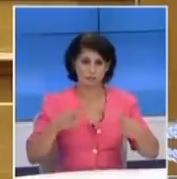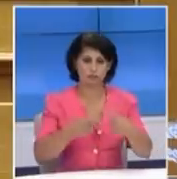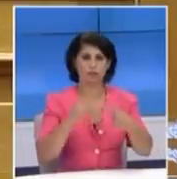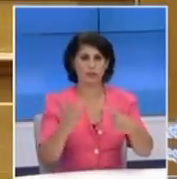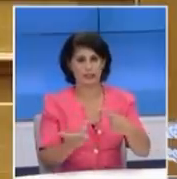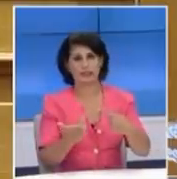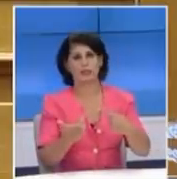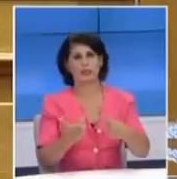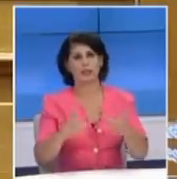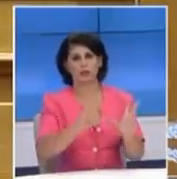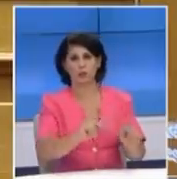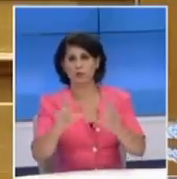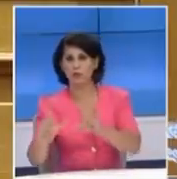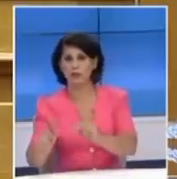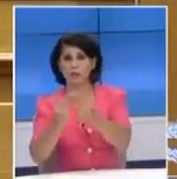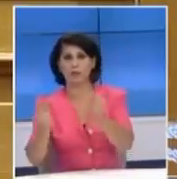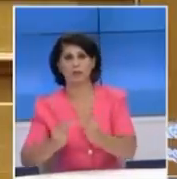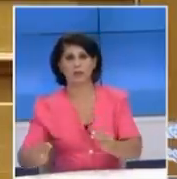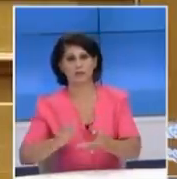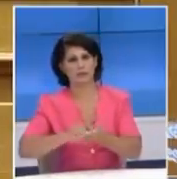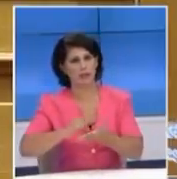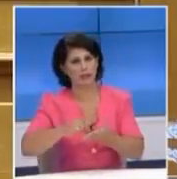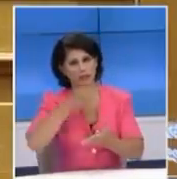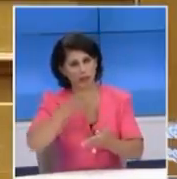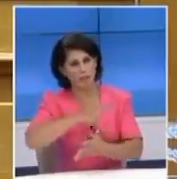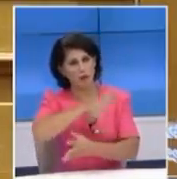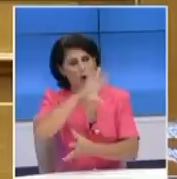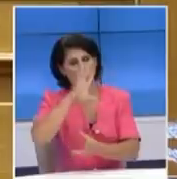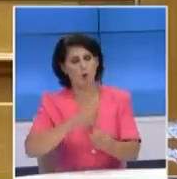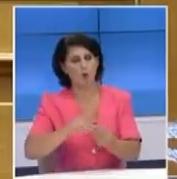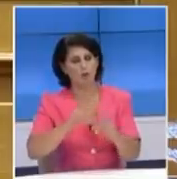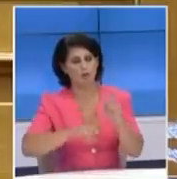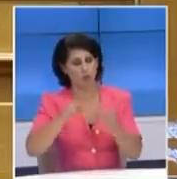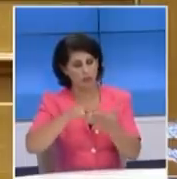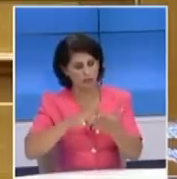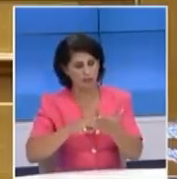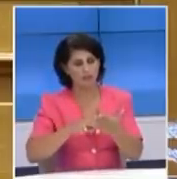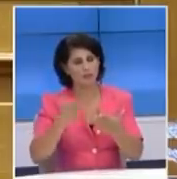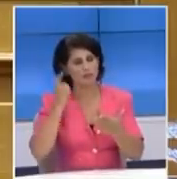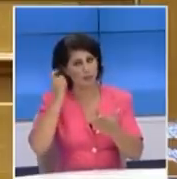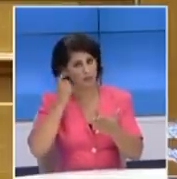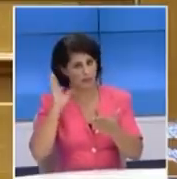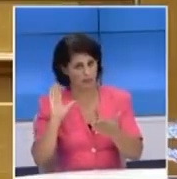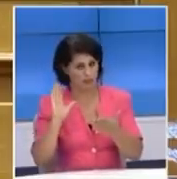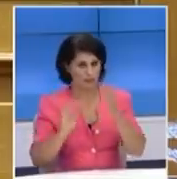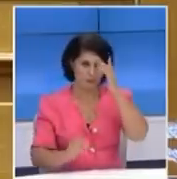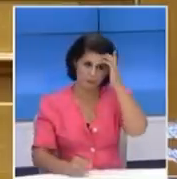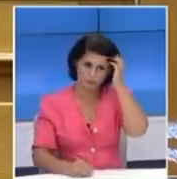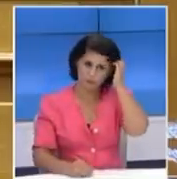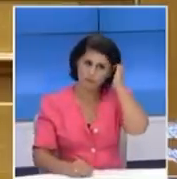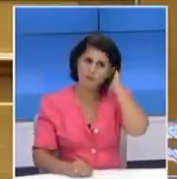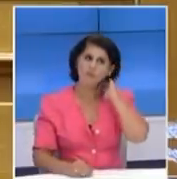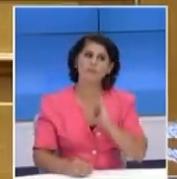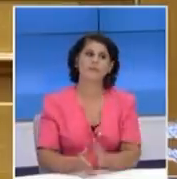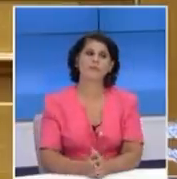αποτελέσματος. Κονδύλις. Τα έλεγε, τα έγραφε, τα είπε. Ποιος τα διαβάζει, ποιος τα δίνει σημασία. Και βέβαια